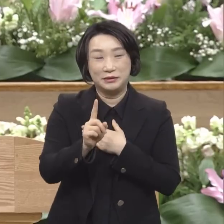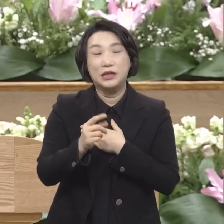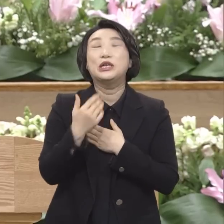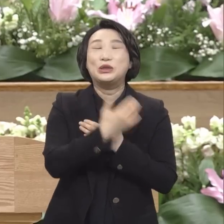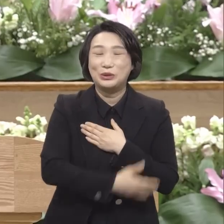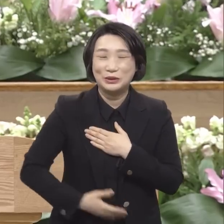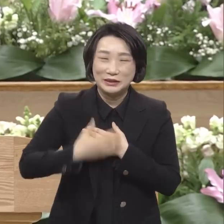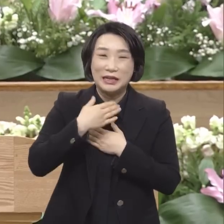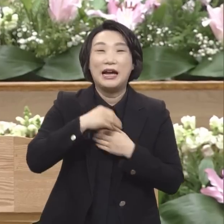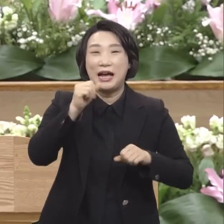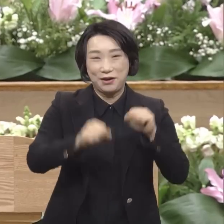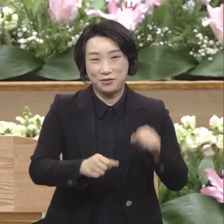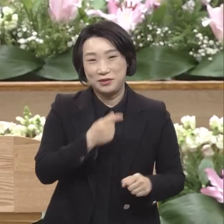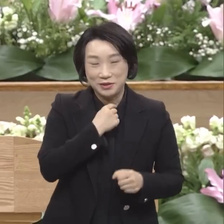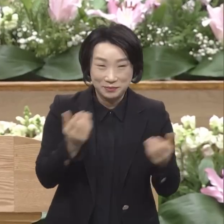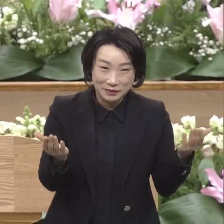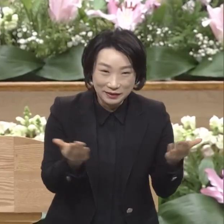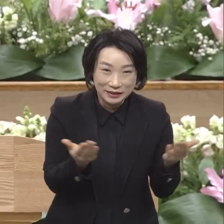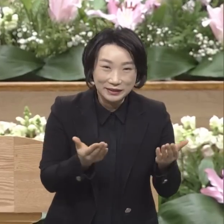육신이 하고 싶은 일이